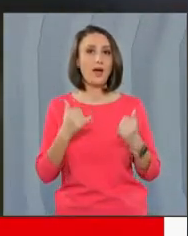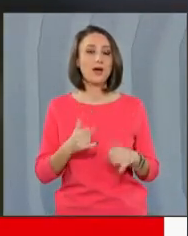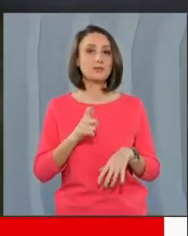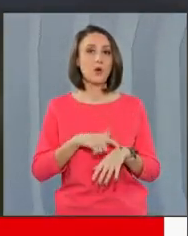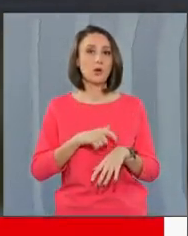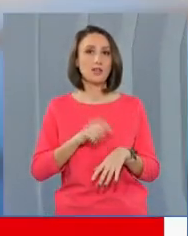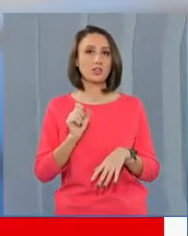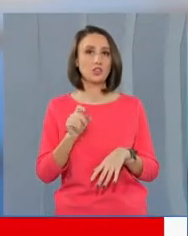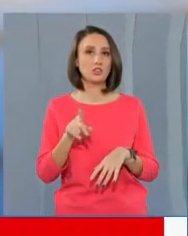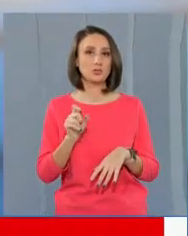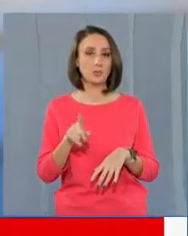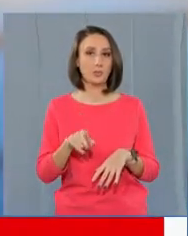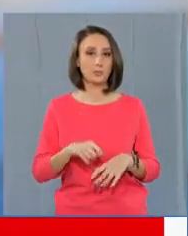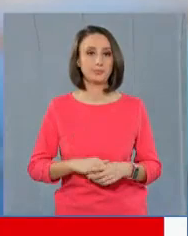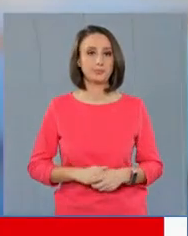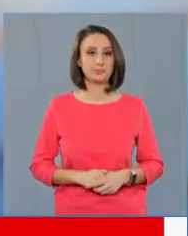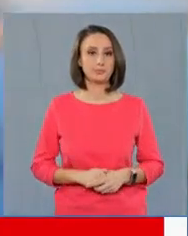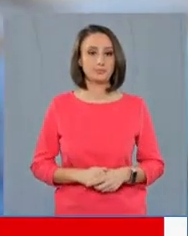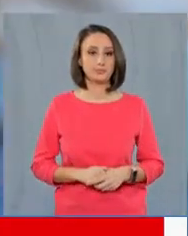ora 12.